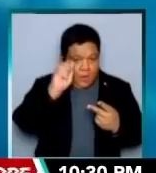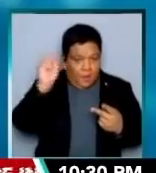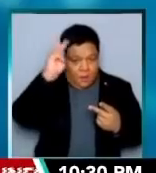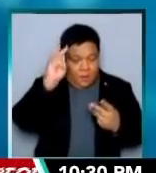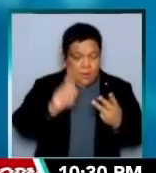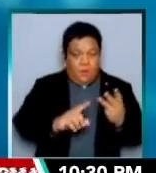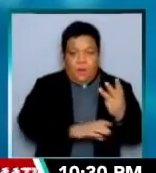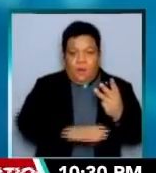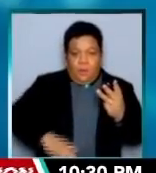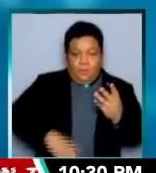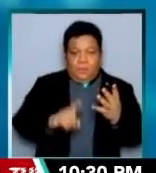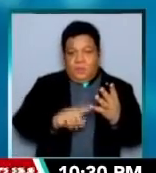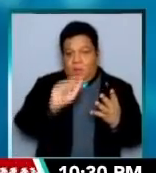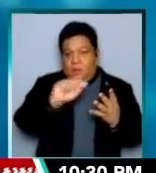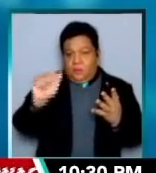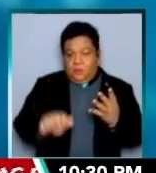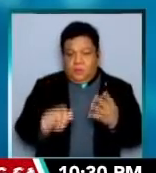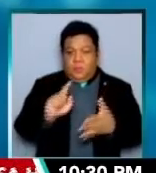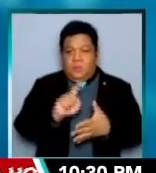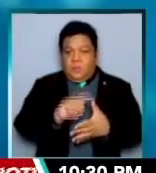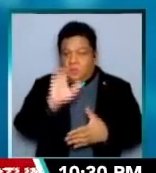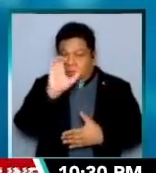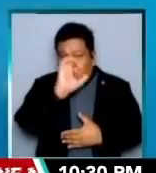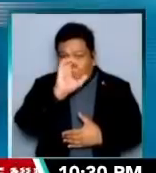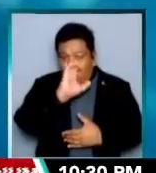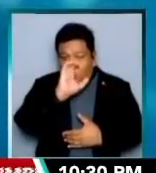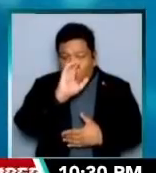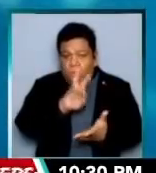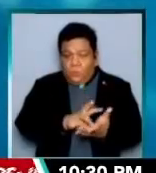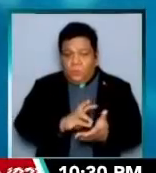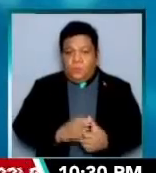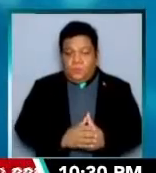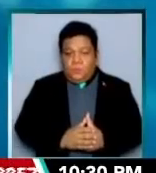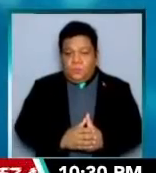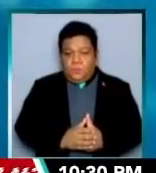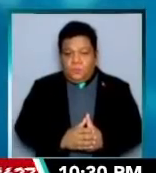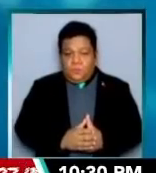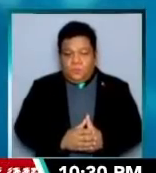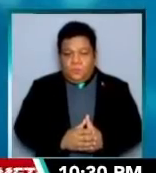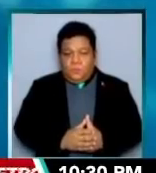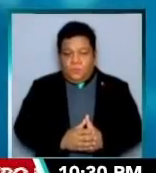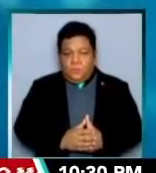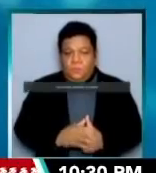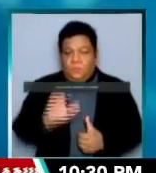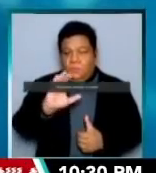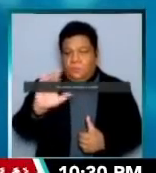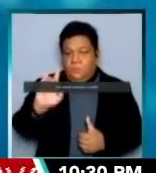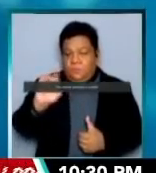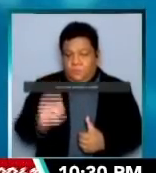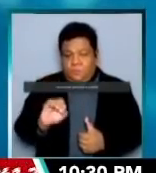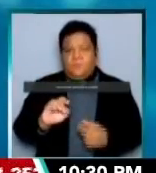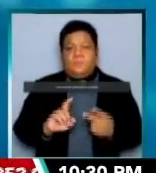City, Mandawi City at Tacloban City. Maging ang iba pang lugar sa Mindanao, sa Cagayan de Oro City, Davao City,